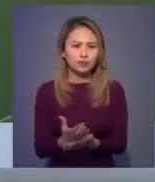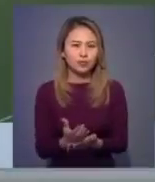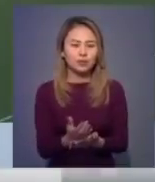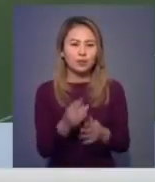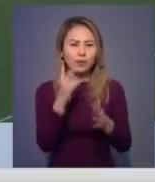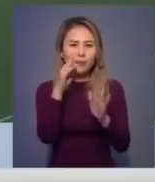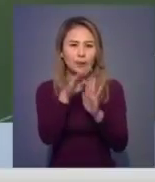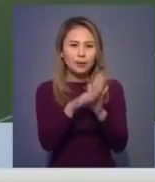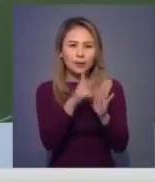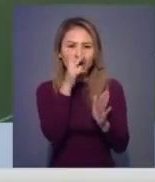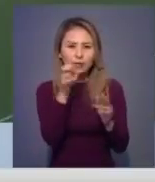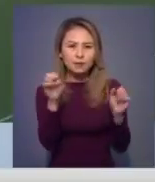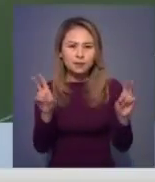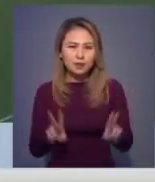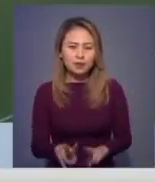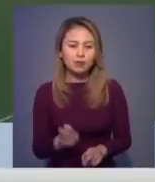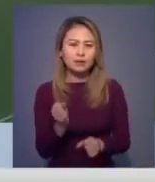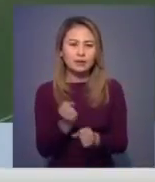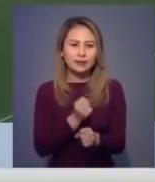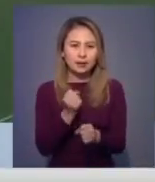көріп, біздің мына